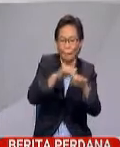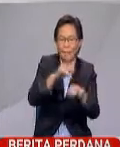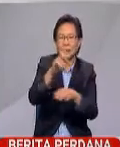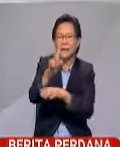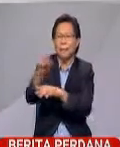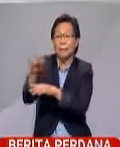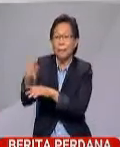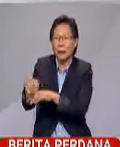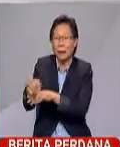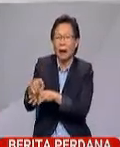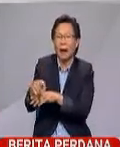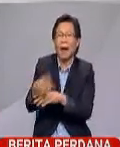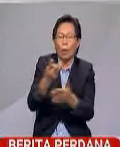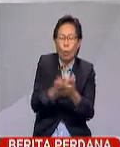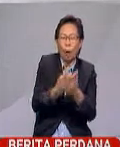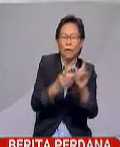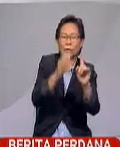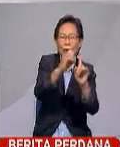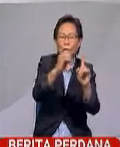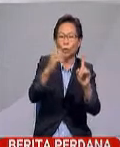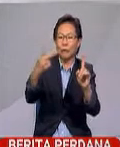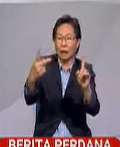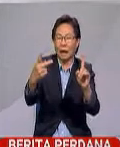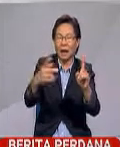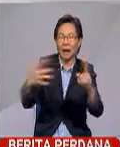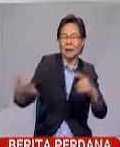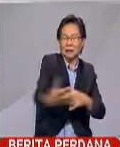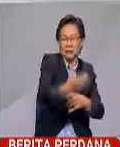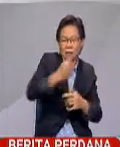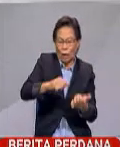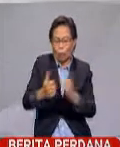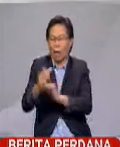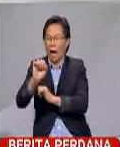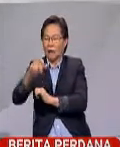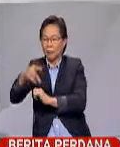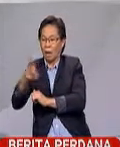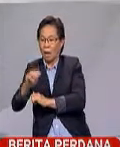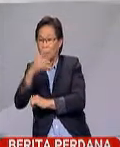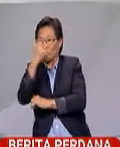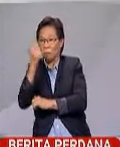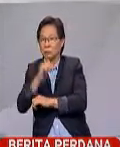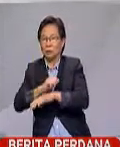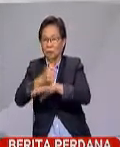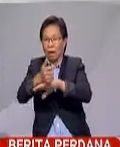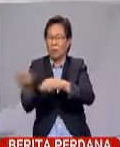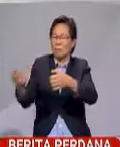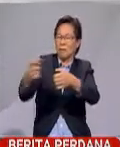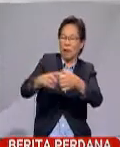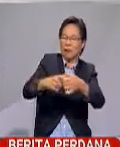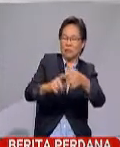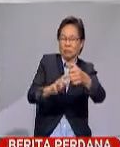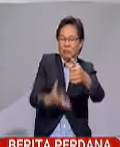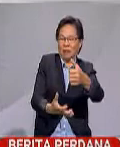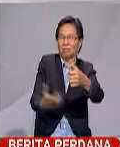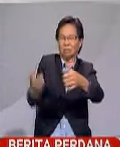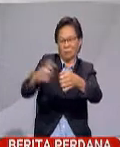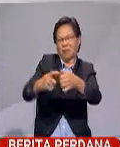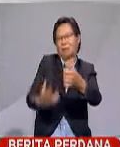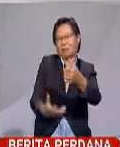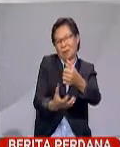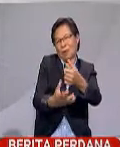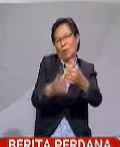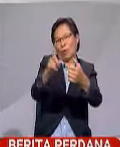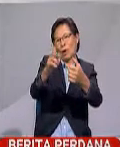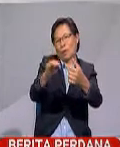pendakwaan berhubung wang RM100,000 yang disita SPRM kerana didakwa ada kaitan dengan dana 1MDB.